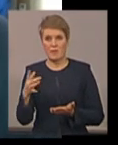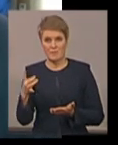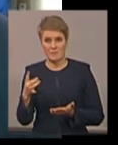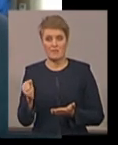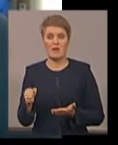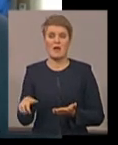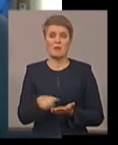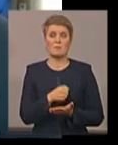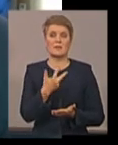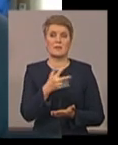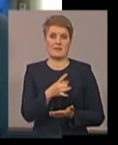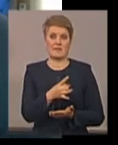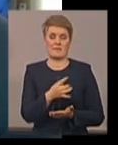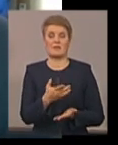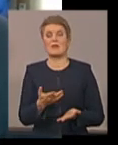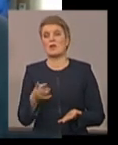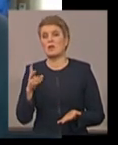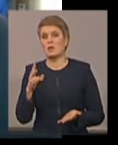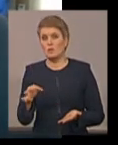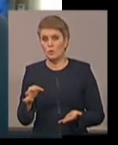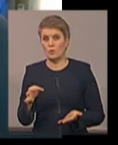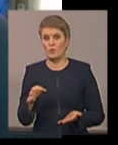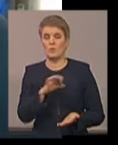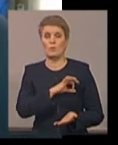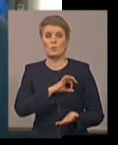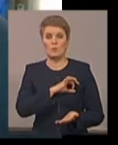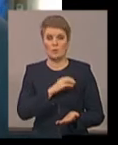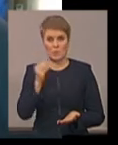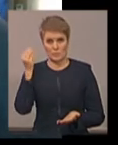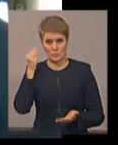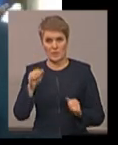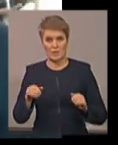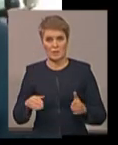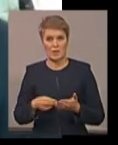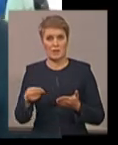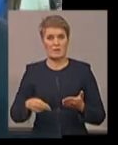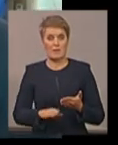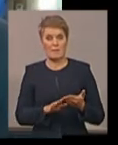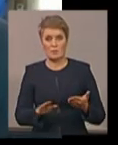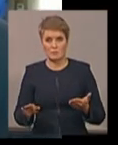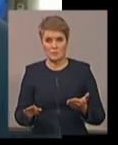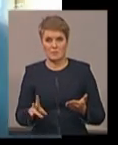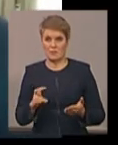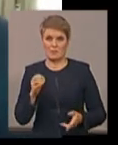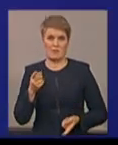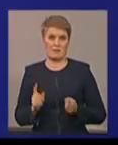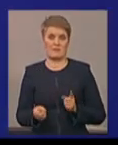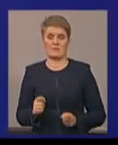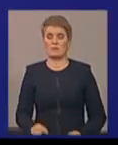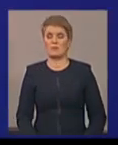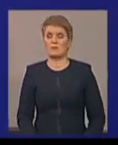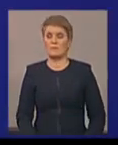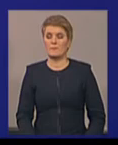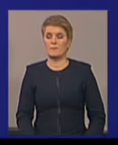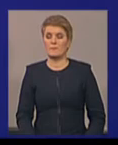брали с них 3 гривны. Но, еще раз говорю, с юридической точки зрения решение не подписано, соответственно, оно не действует.